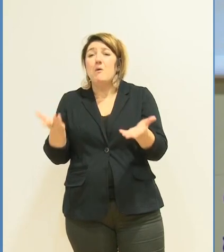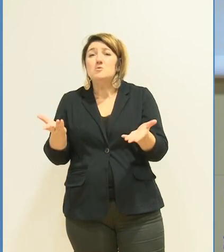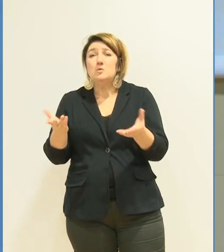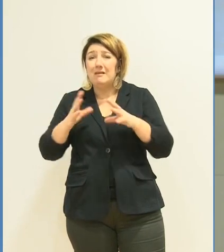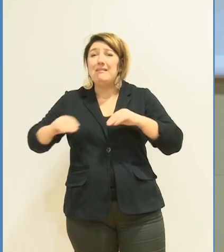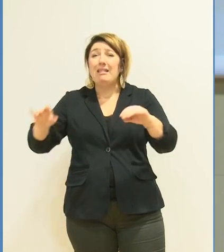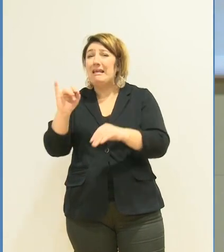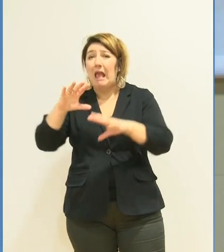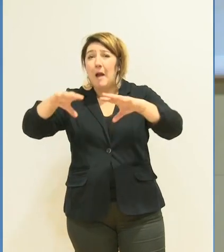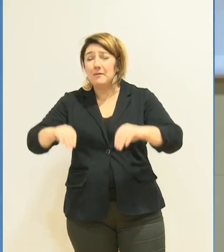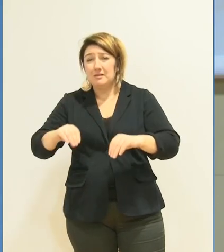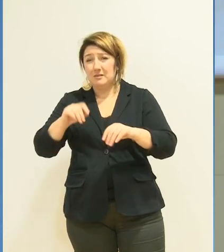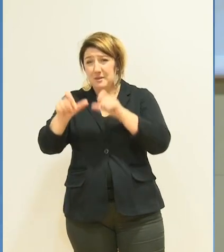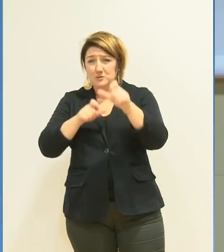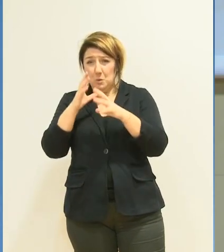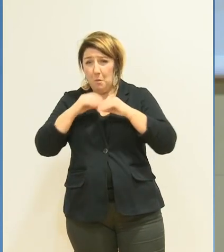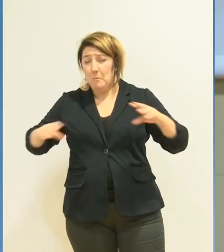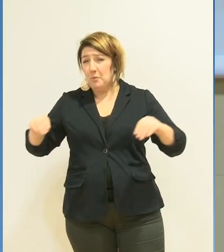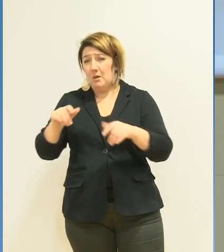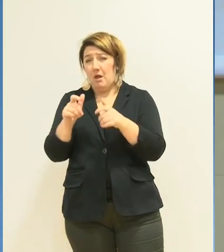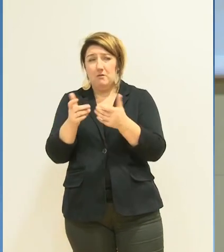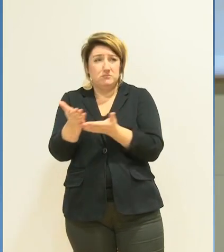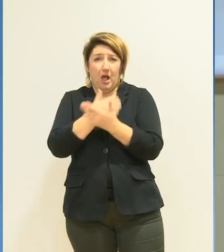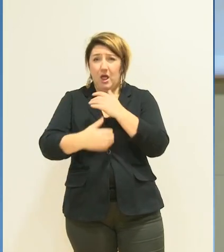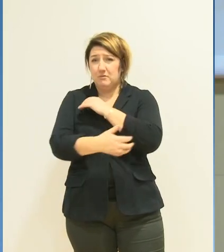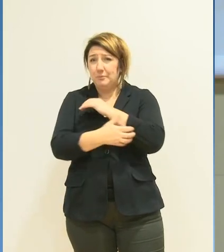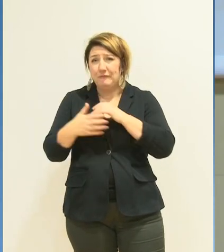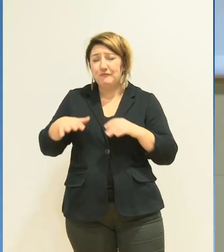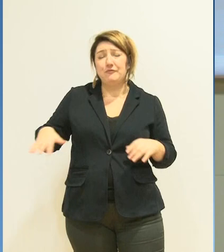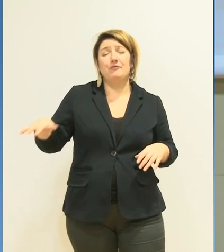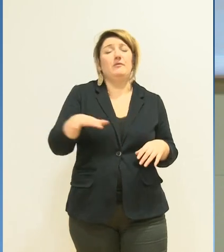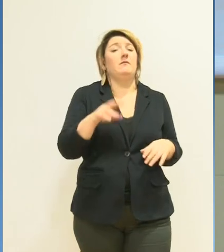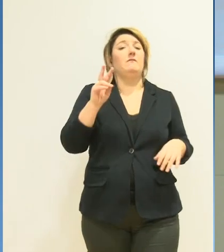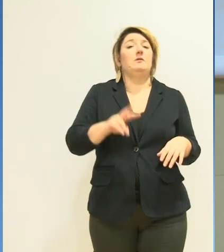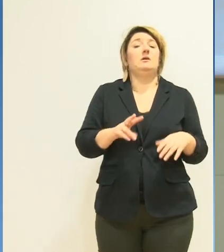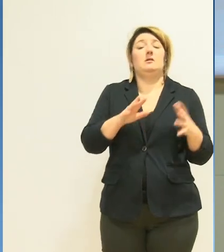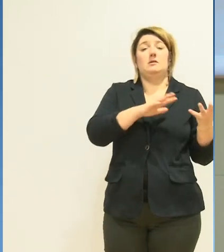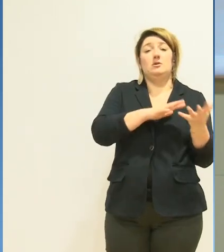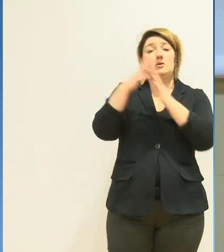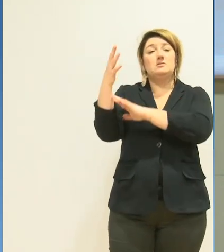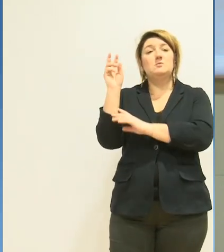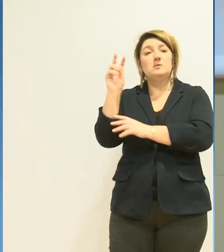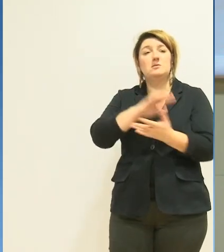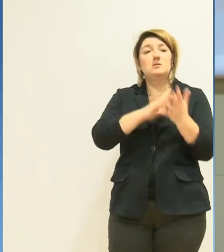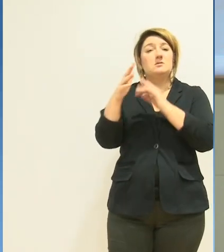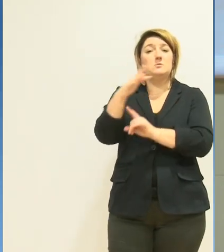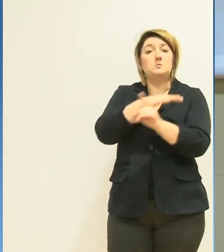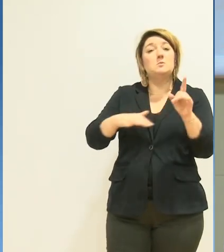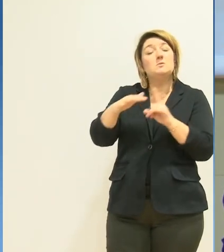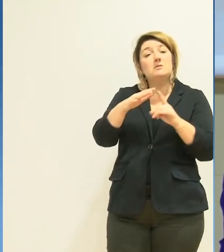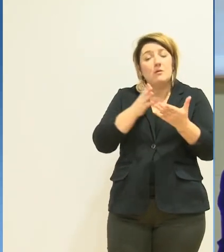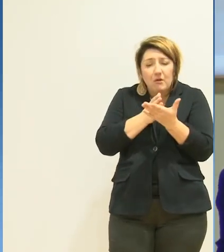ce choix politique qui ait fait d'engager cette transition écologique et sociale dans ce mouvement là